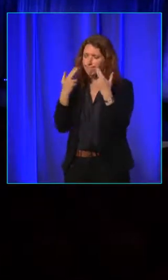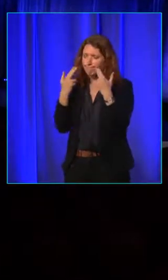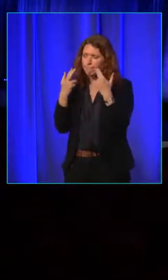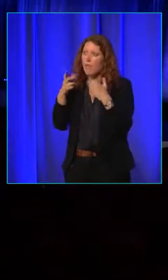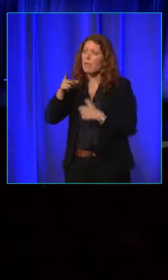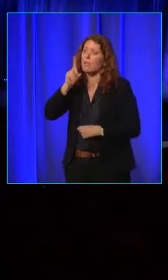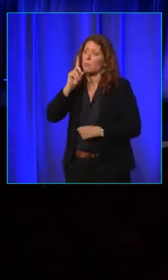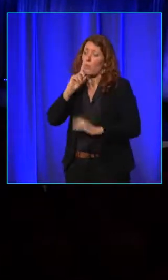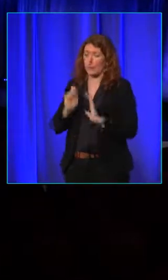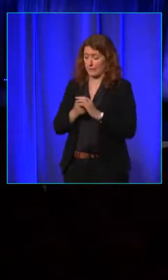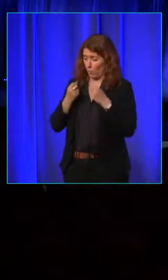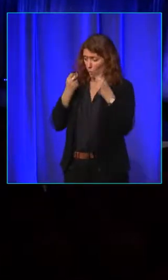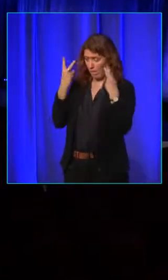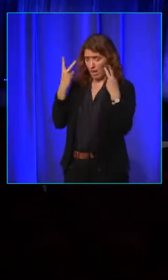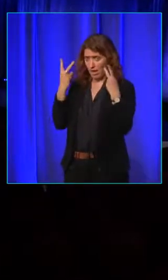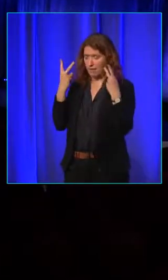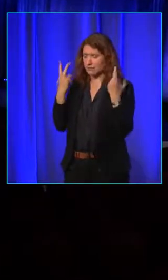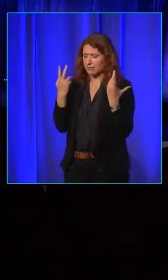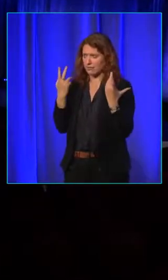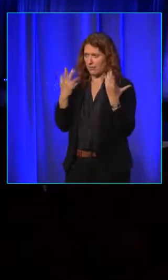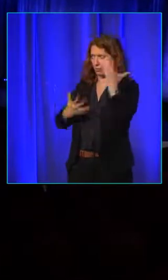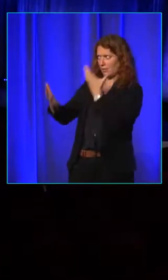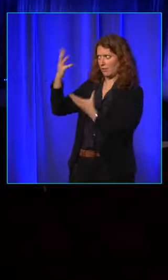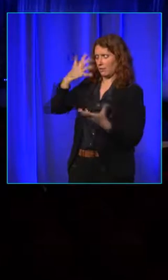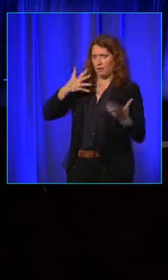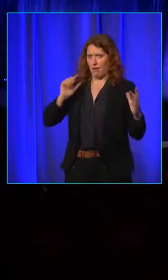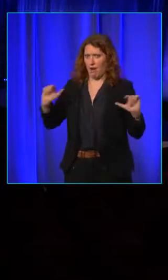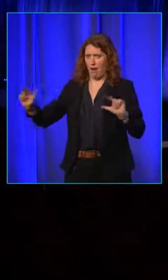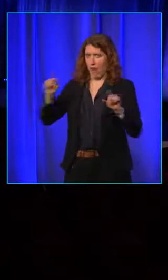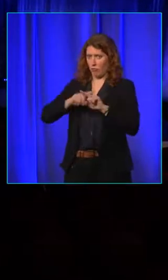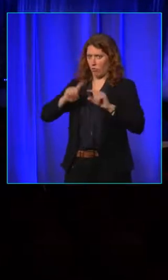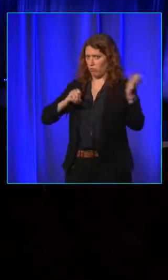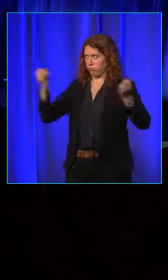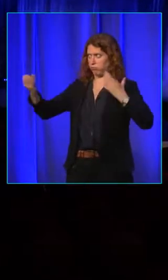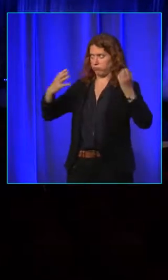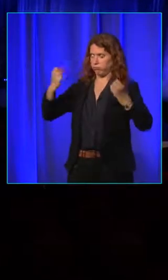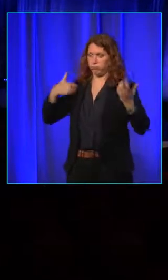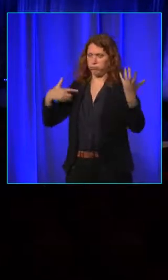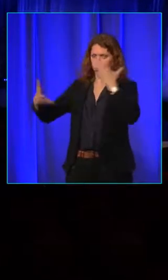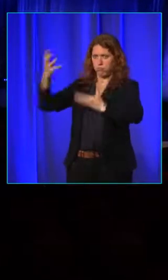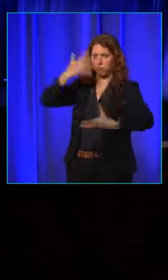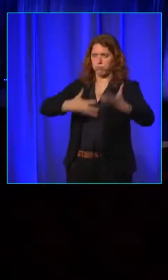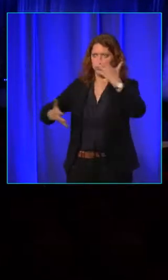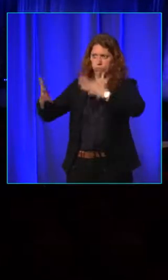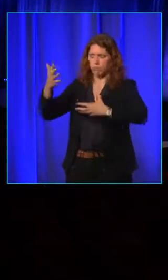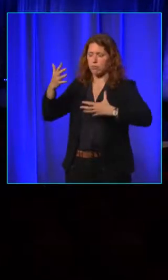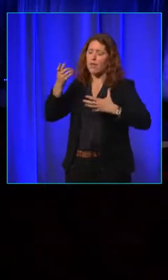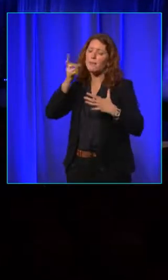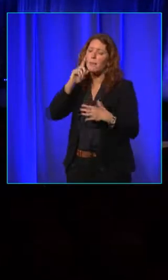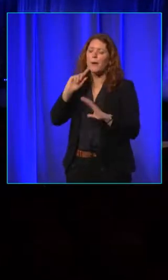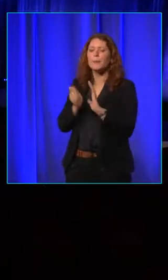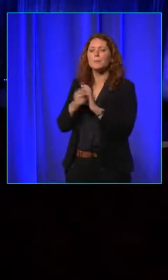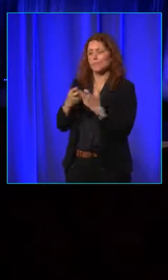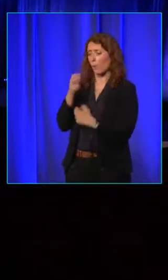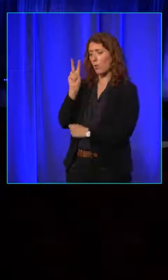Pourquoi? Parce que quand on ouvre les yeux, on est perturbé par l'environnement extérieur. Pourquoi? Parce que quand on observe et quand on